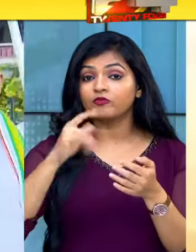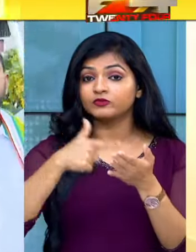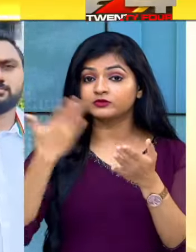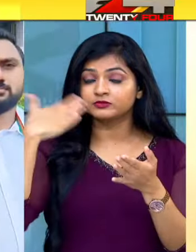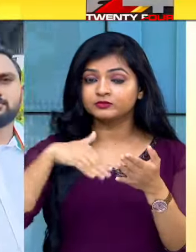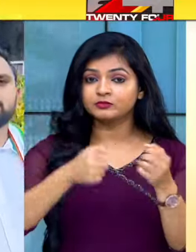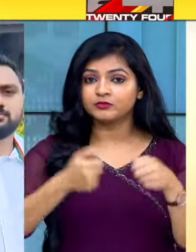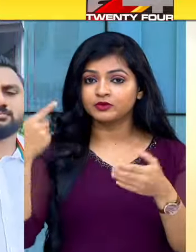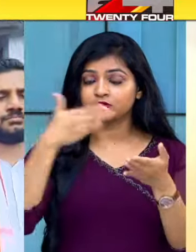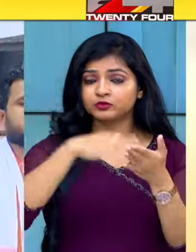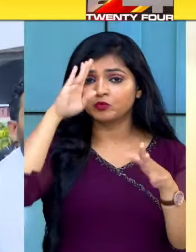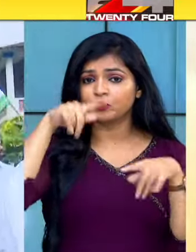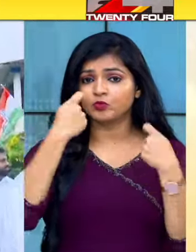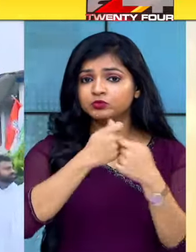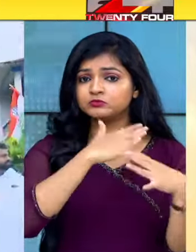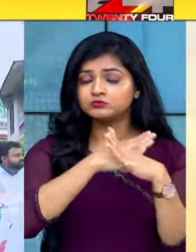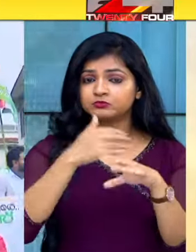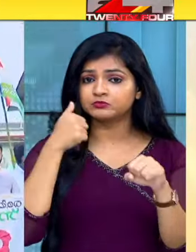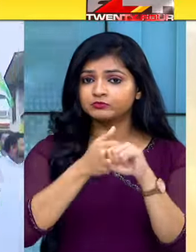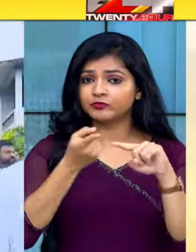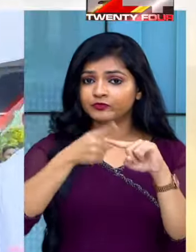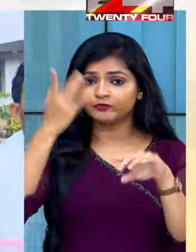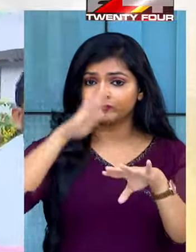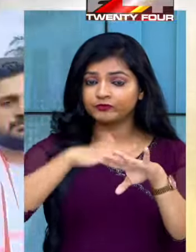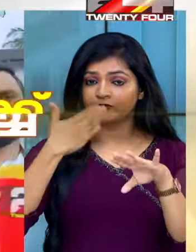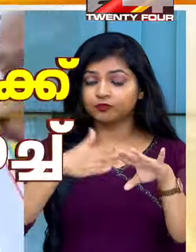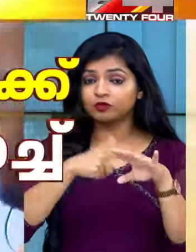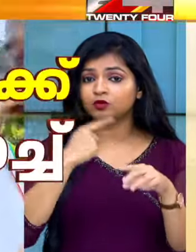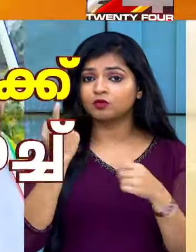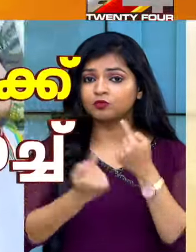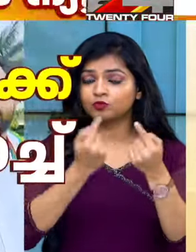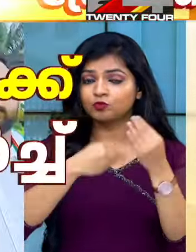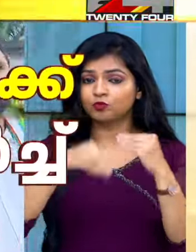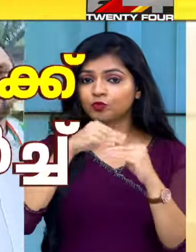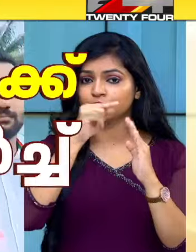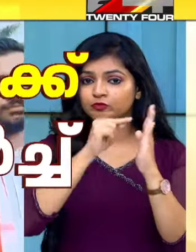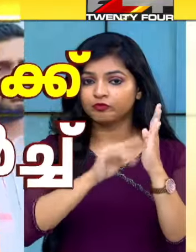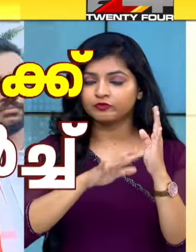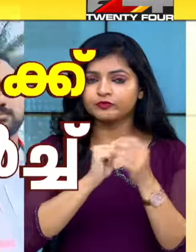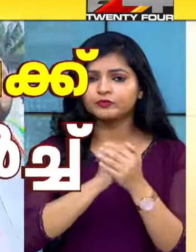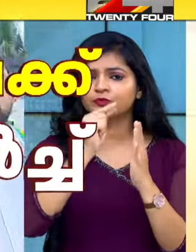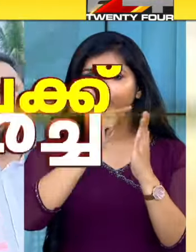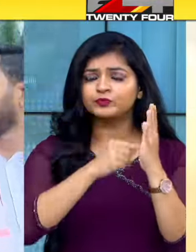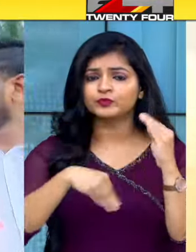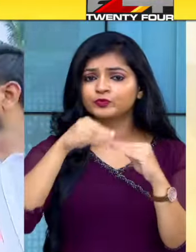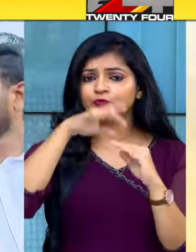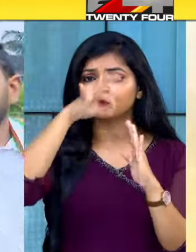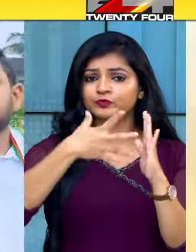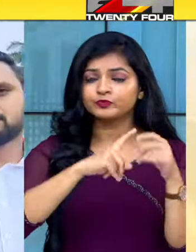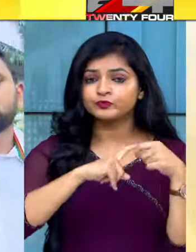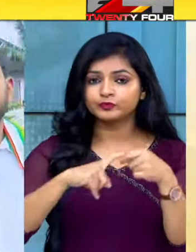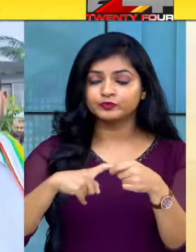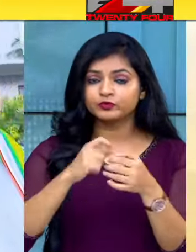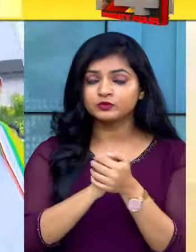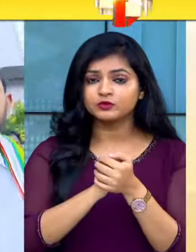രീതിയിൽ ഒരു പോലീസ് നടപടി ഉണ്ടായിരുന്നു. അതുൾപ്പെടെയുള്ള വിഷയങ്ങൾ ഉന്നയിക്കുന്നുണ്ട്. നിങ്ങൾ ഉന്നയിക്കുന്ന വിഷയം എന്തൊക്കെയാണ്? അതായത് സമാനതകളില്ലാത്ത